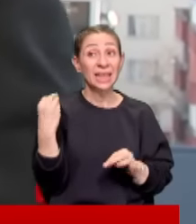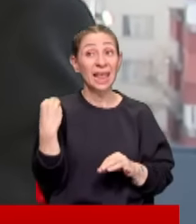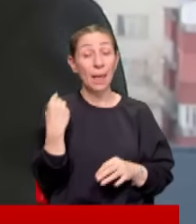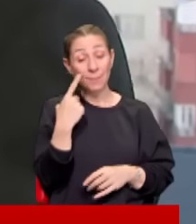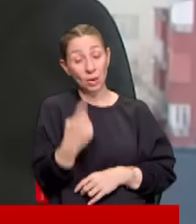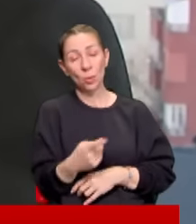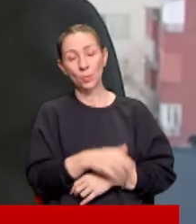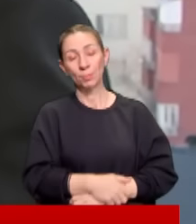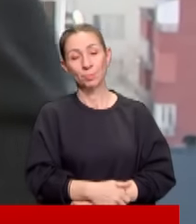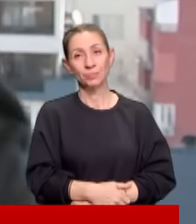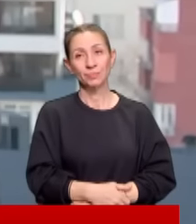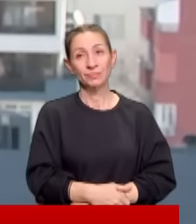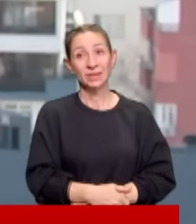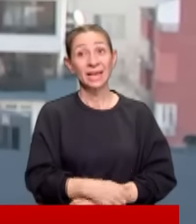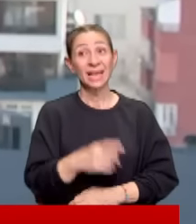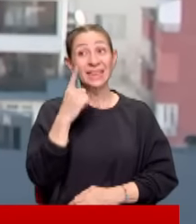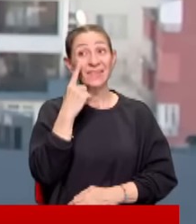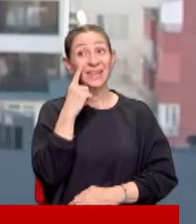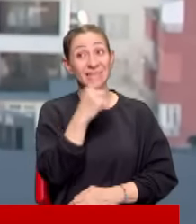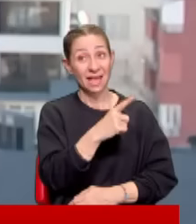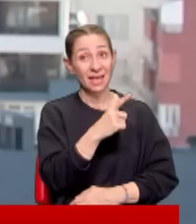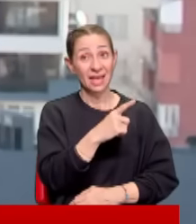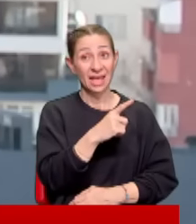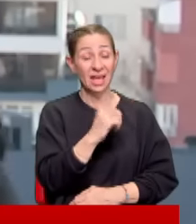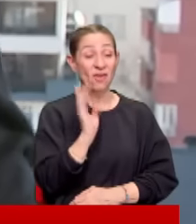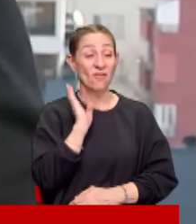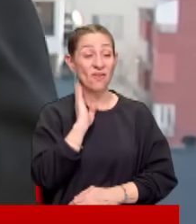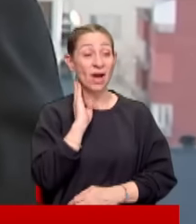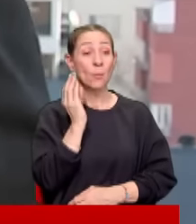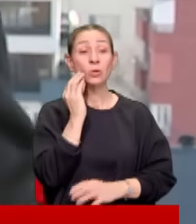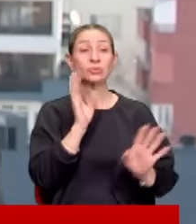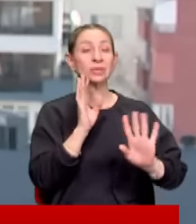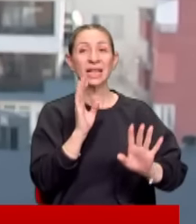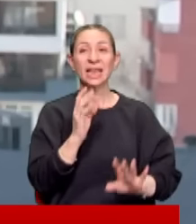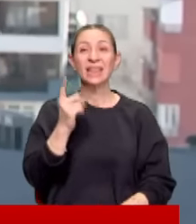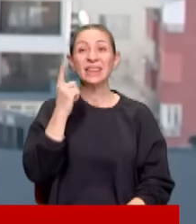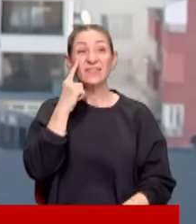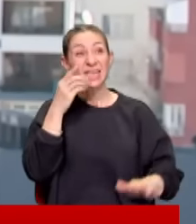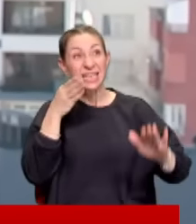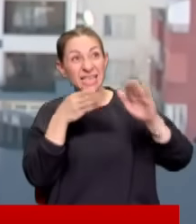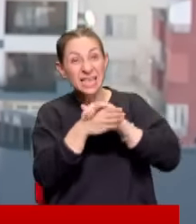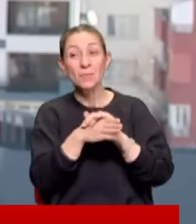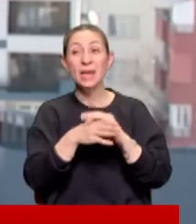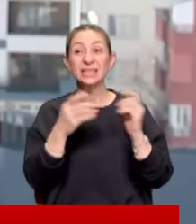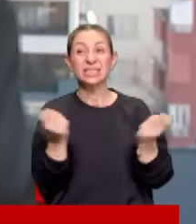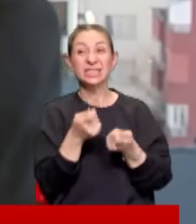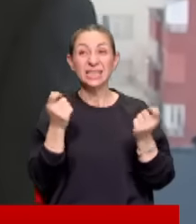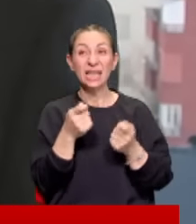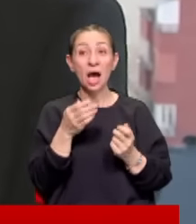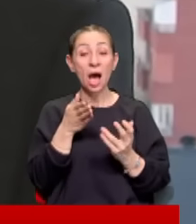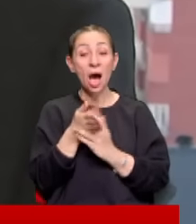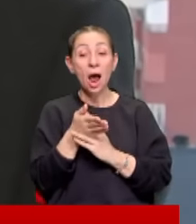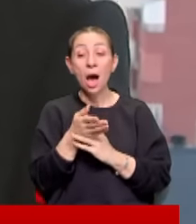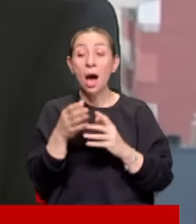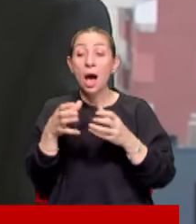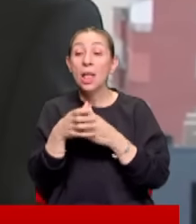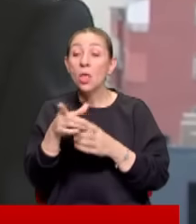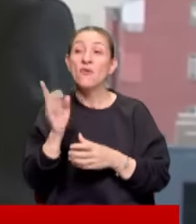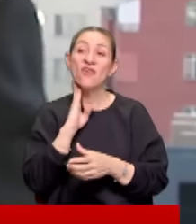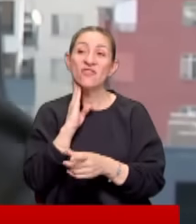bakıyorum. Devlete vefa borcu yerine devlete girmelerini sağlayan ara alanlara vefa